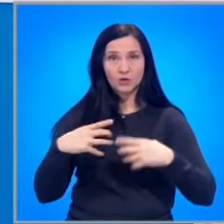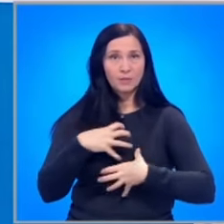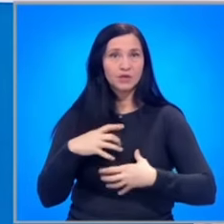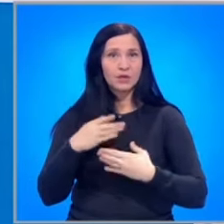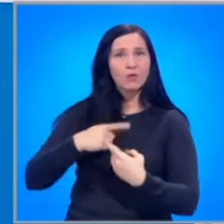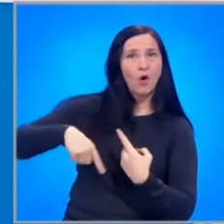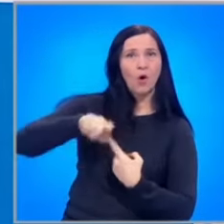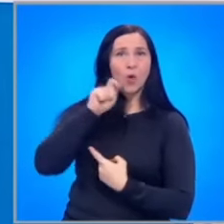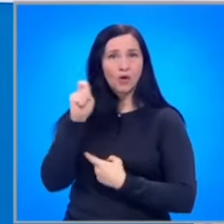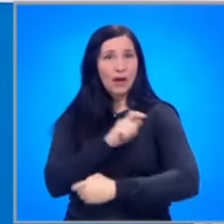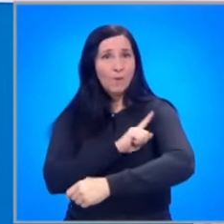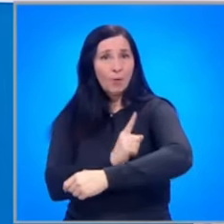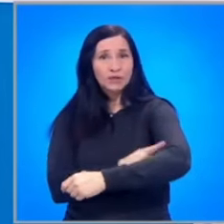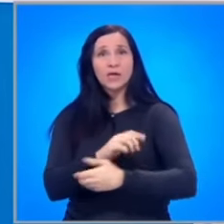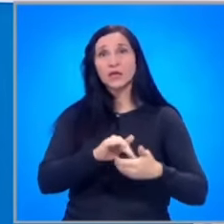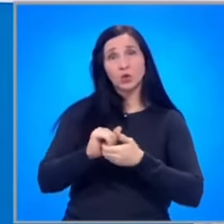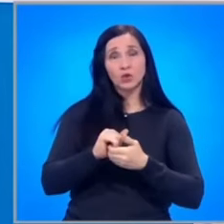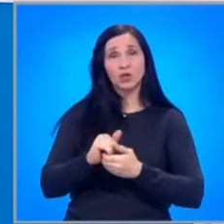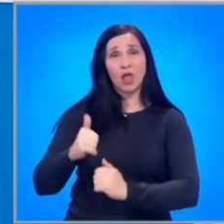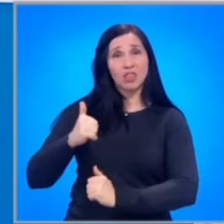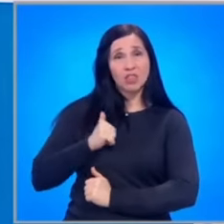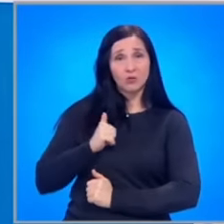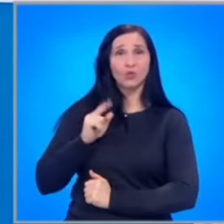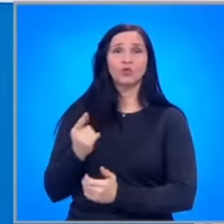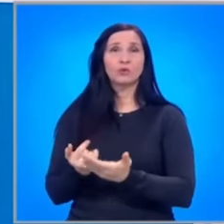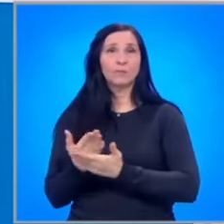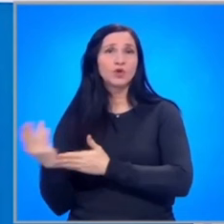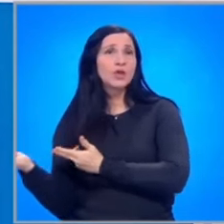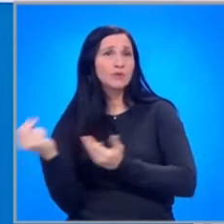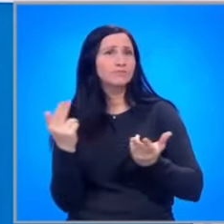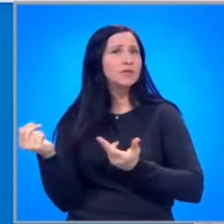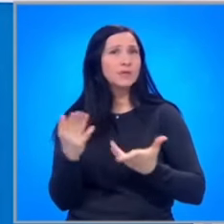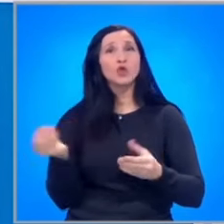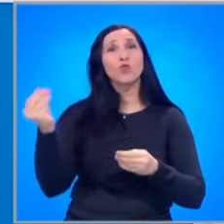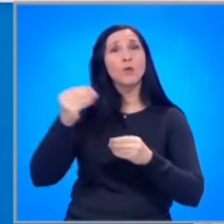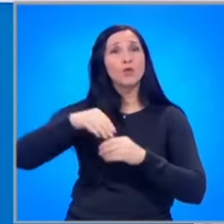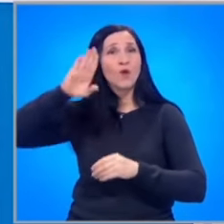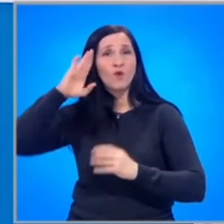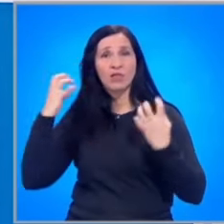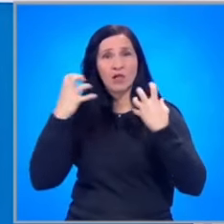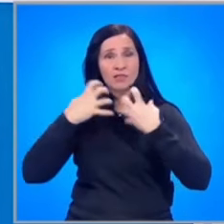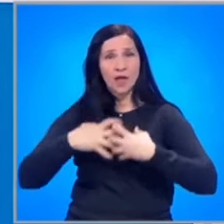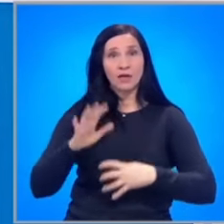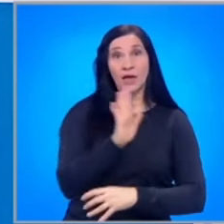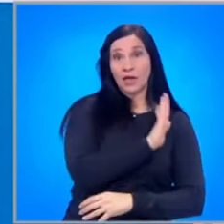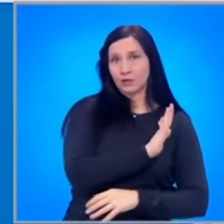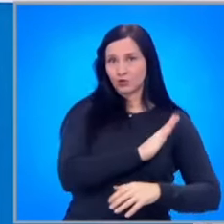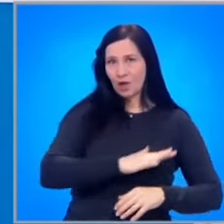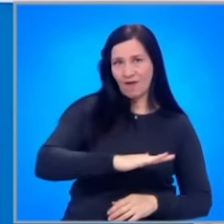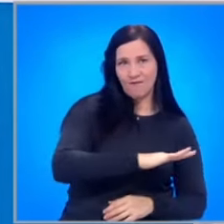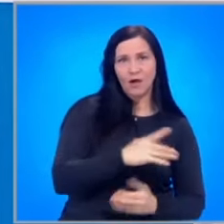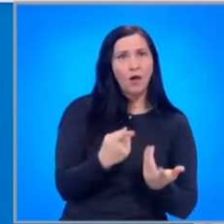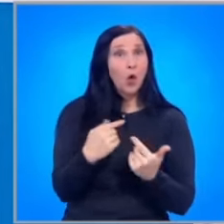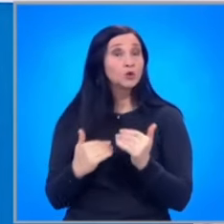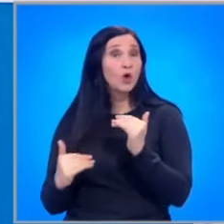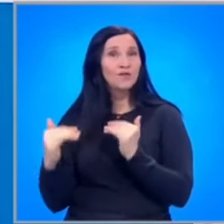Напрежението около Украина мобилизира съюзниците от НАТО, които започнаха да изпращат допълнително военни и техника по източния фланг. Сколко